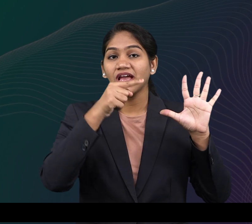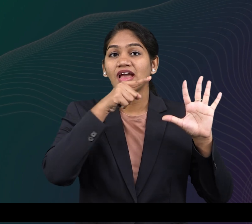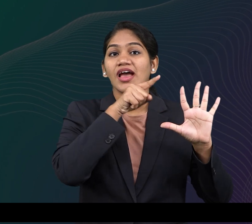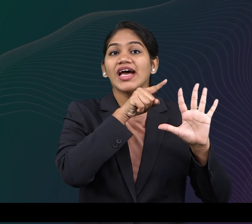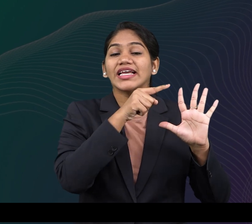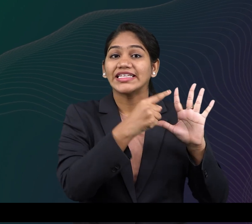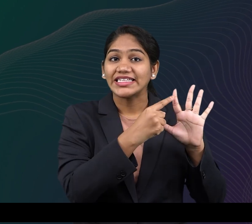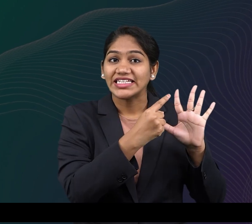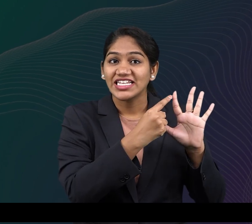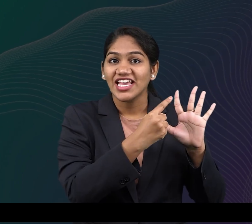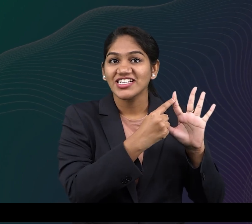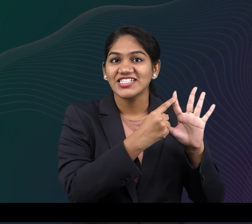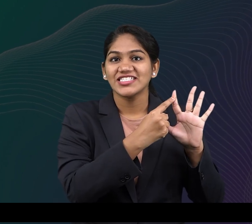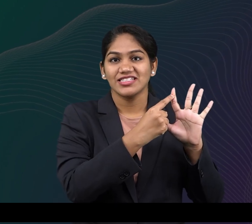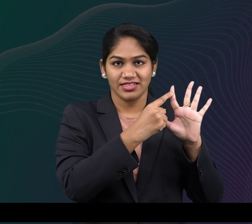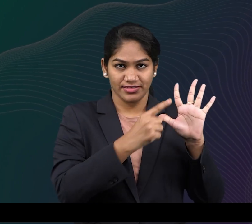तर्जनी,